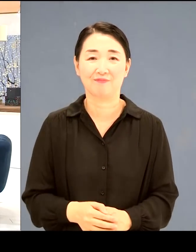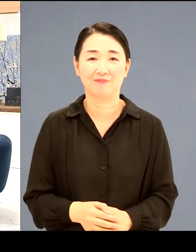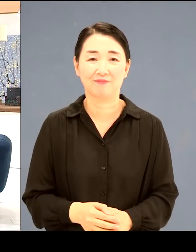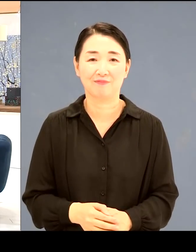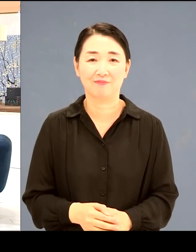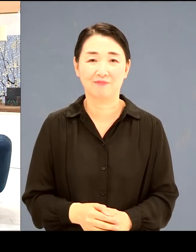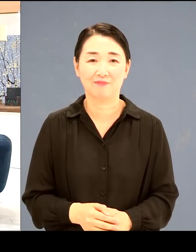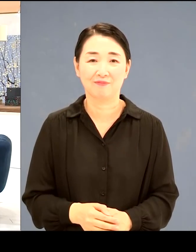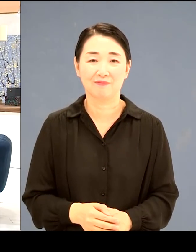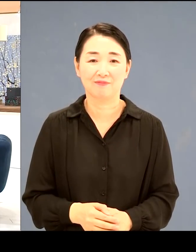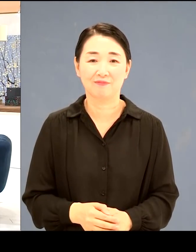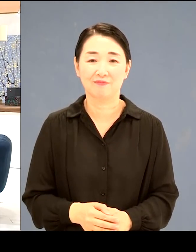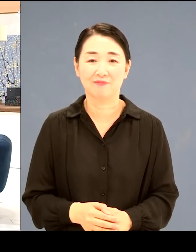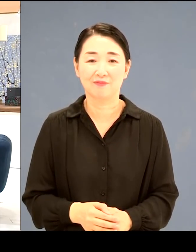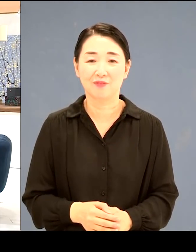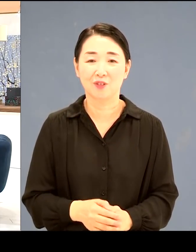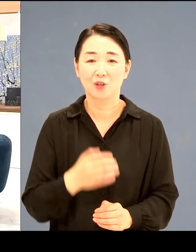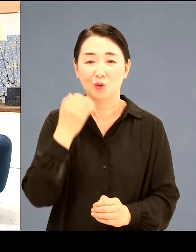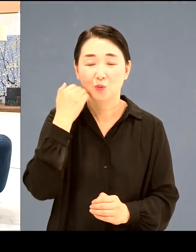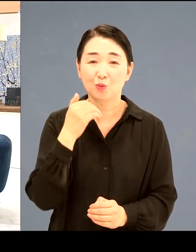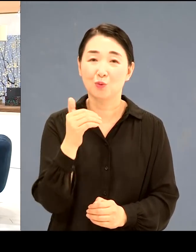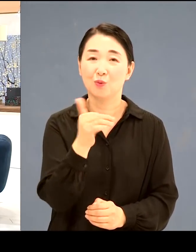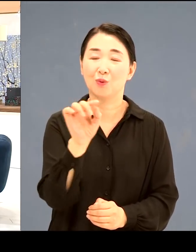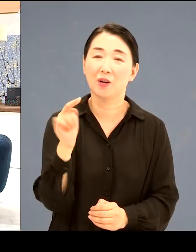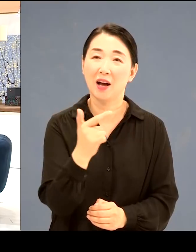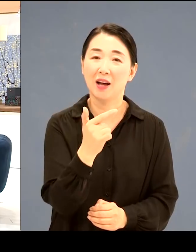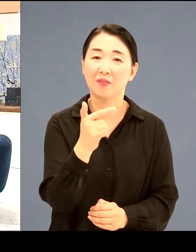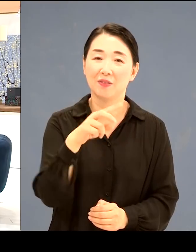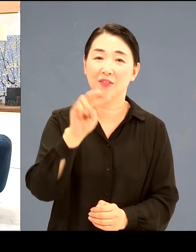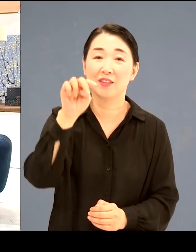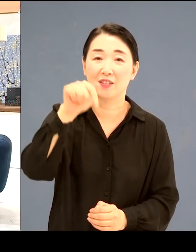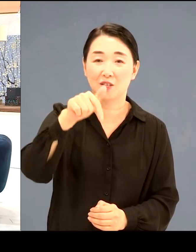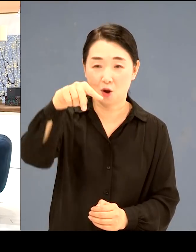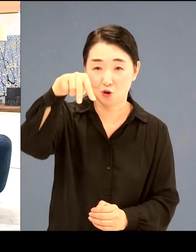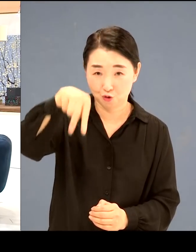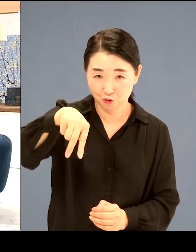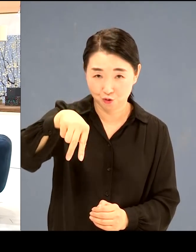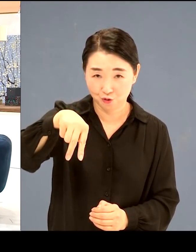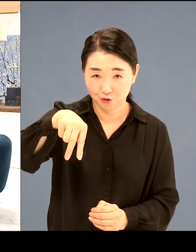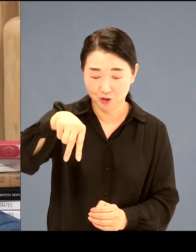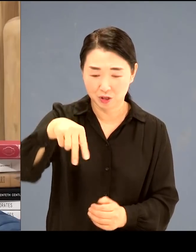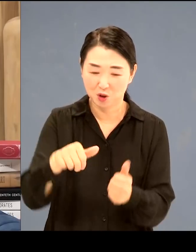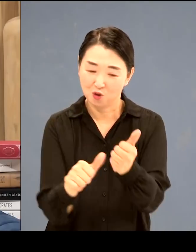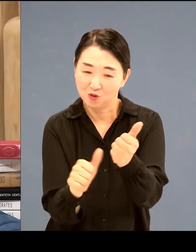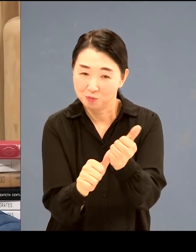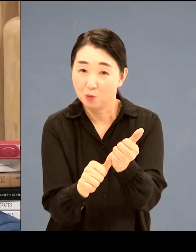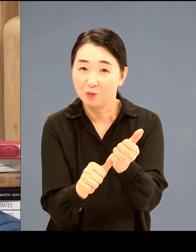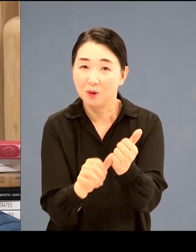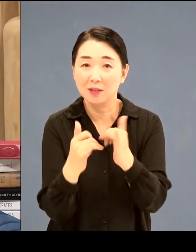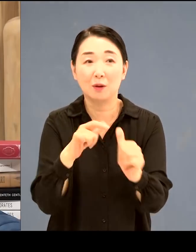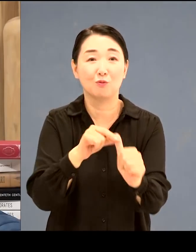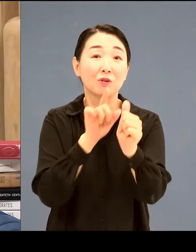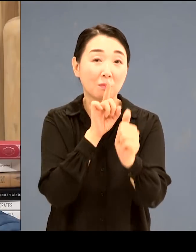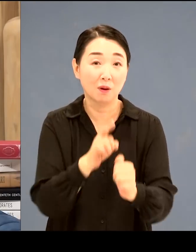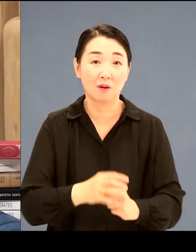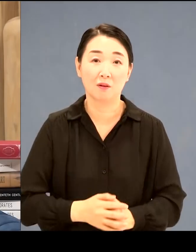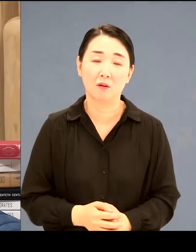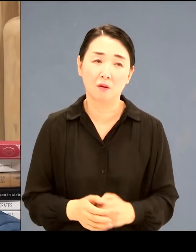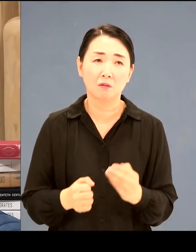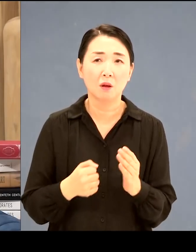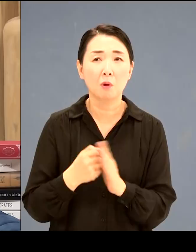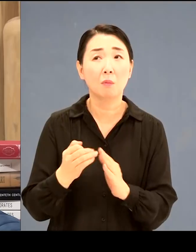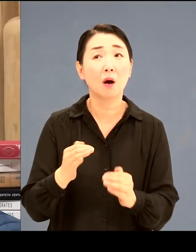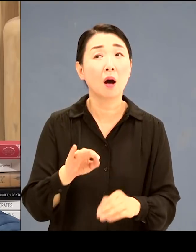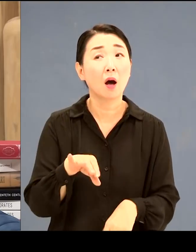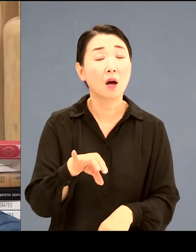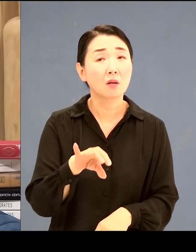그 한석규 씨 네. 스타일리스트 분이 어시스트를 구한다고 연락이 왔어요. 네. 그래서 그러면